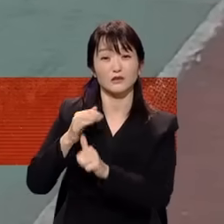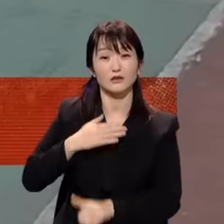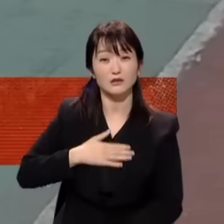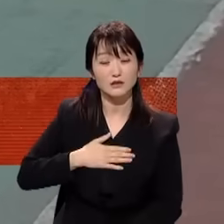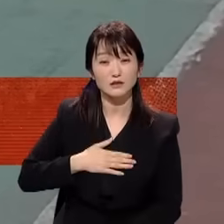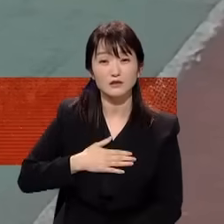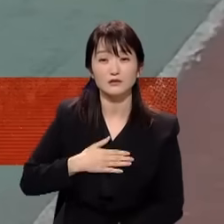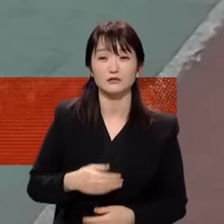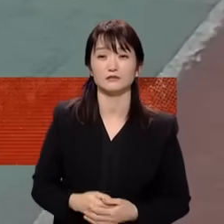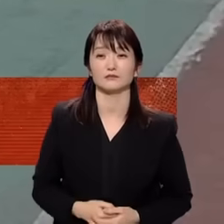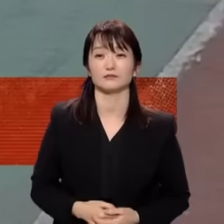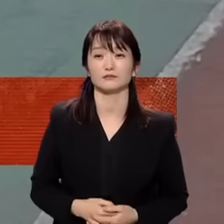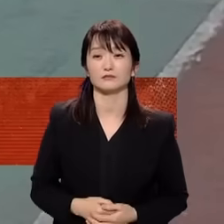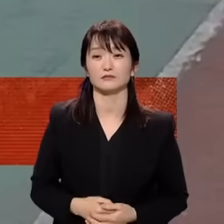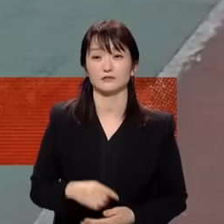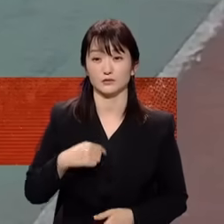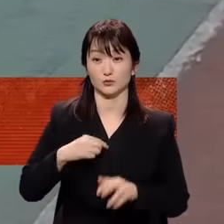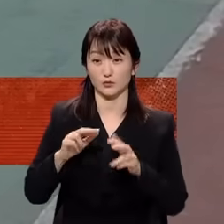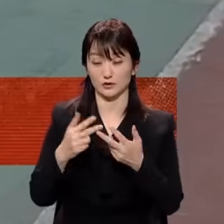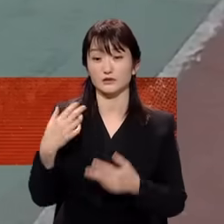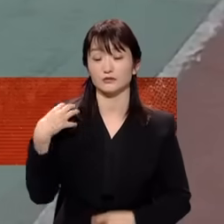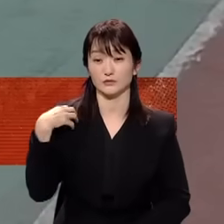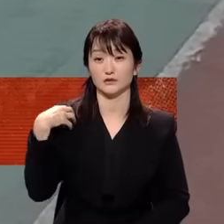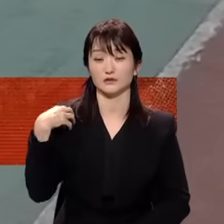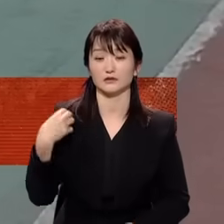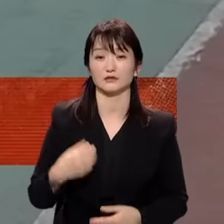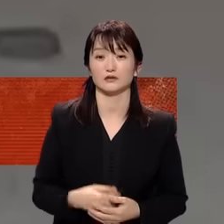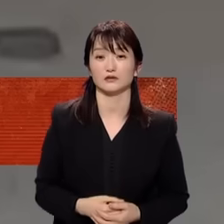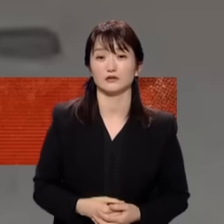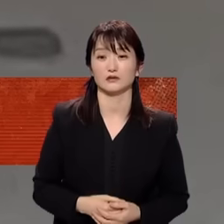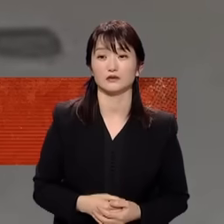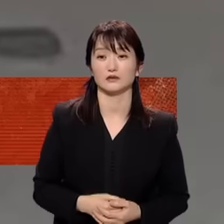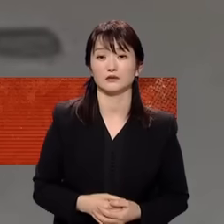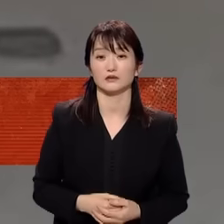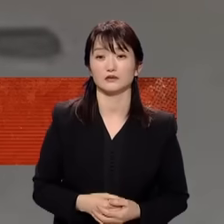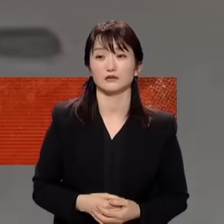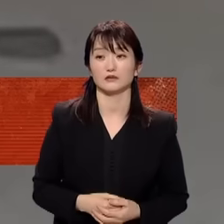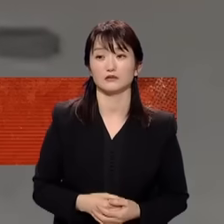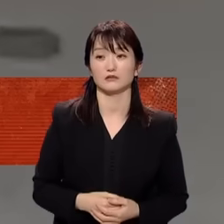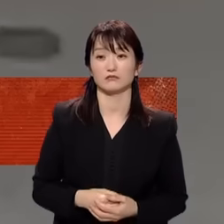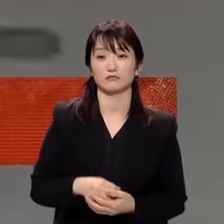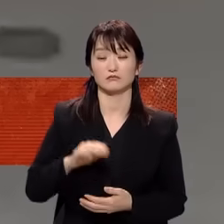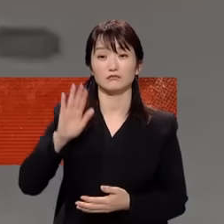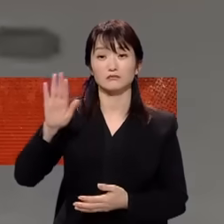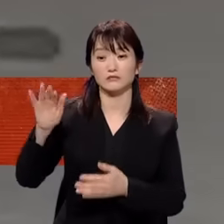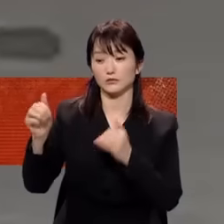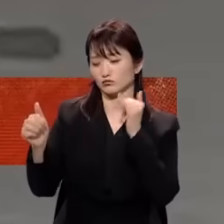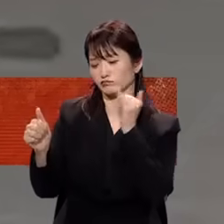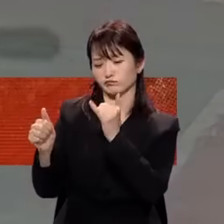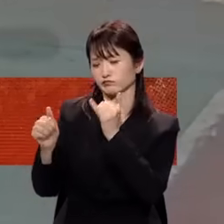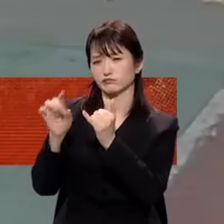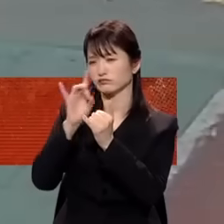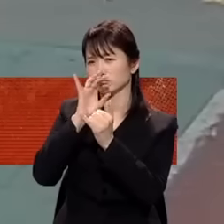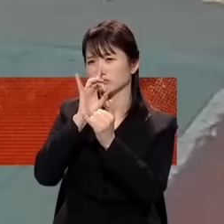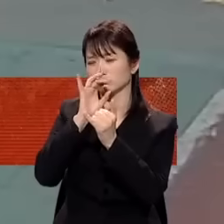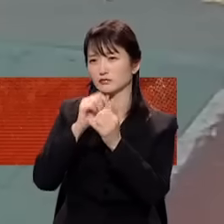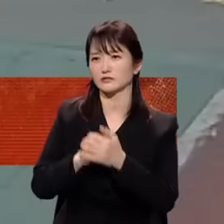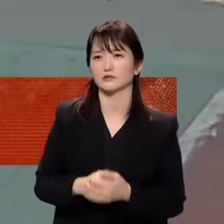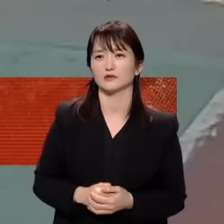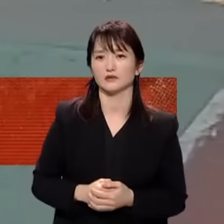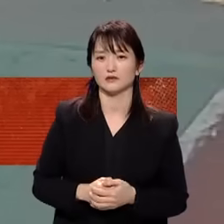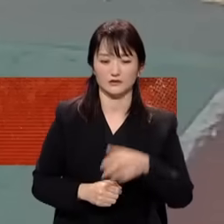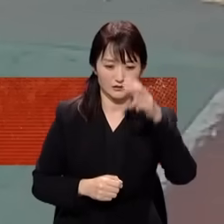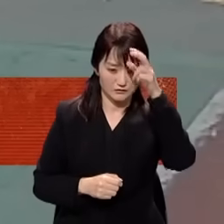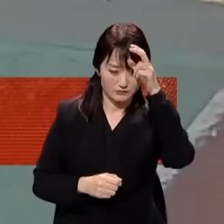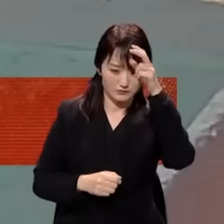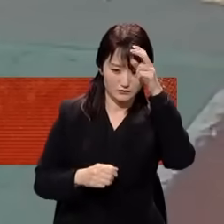나중에 본인이 책임지겠다고 했다고 합니다. 제보자한테. 예. 근데 그 이후로 연락이 잘 안 되고요. 경찰 측은 제보자가 연락이 안